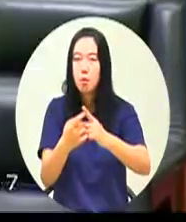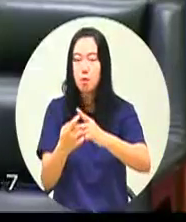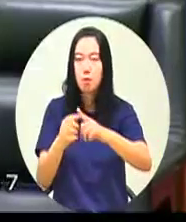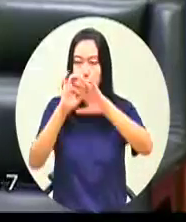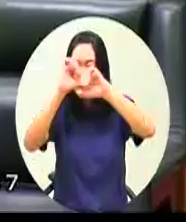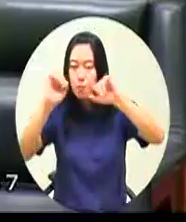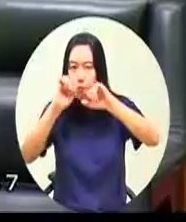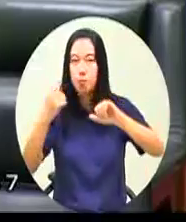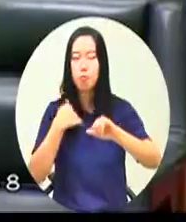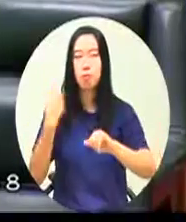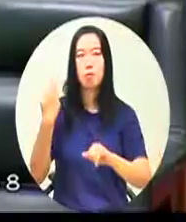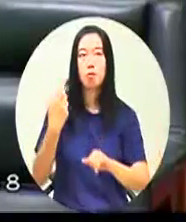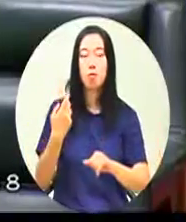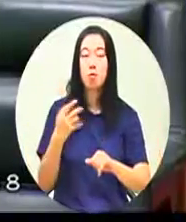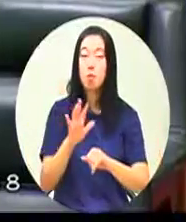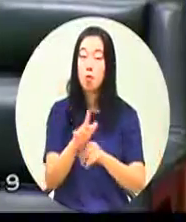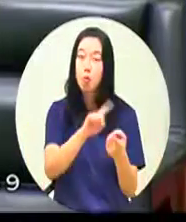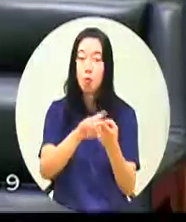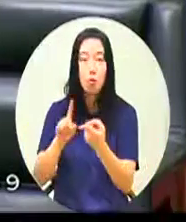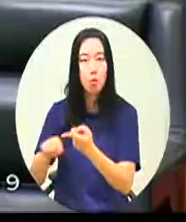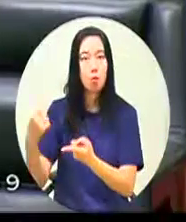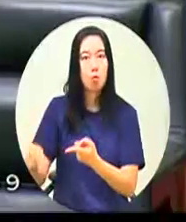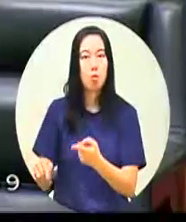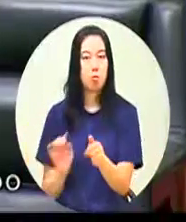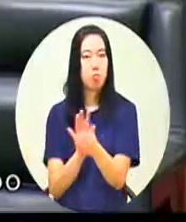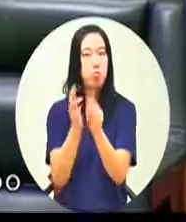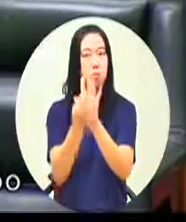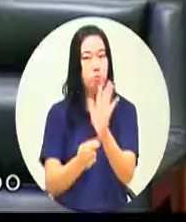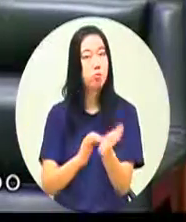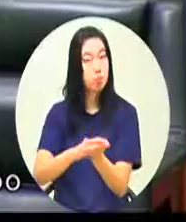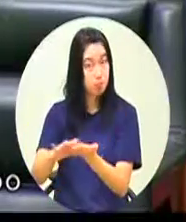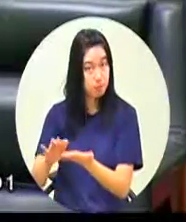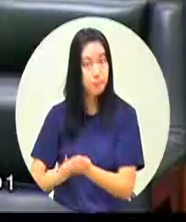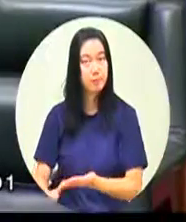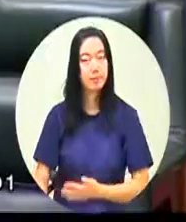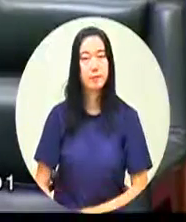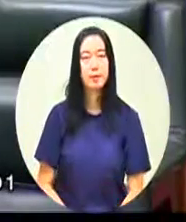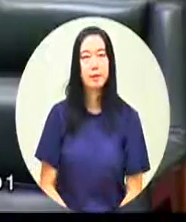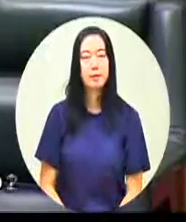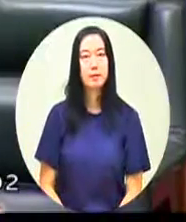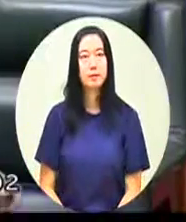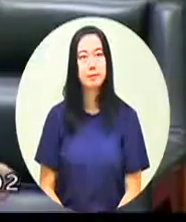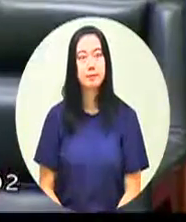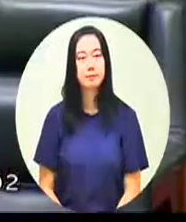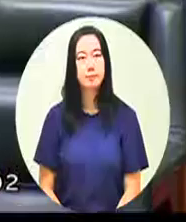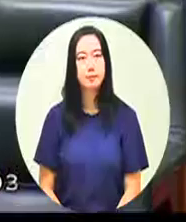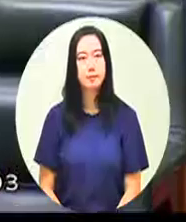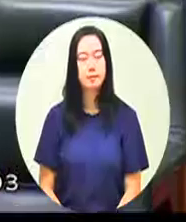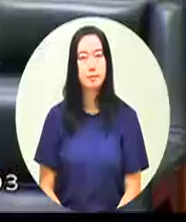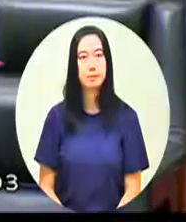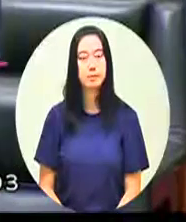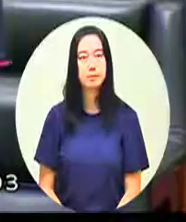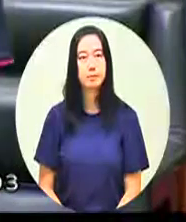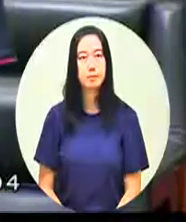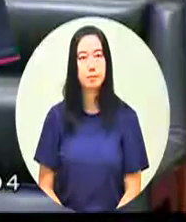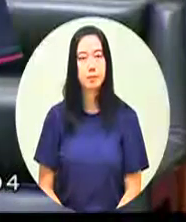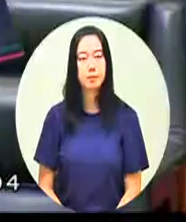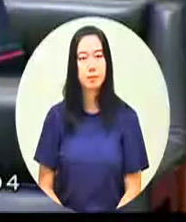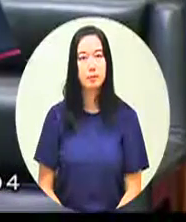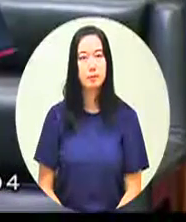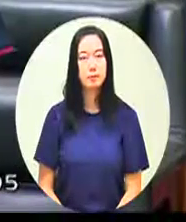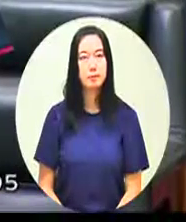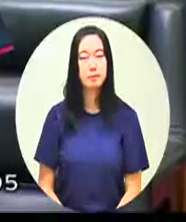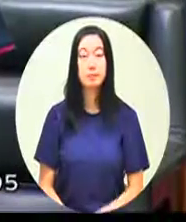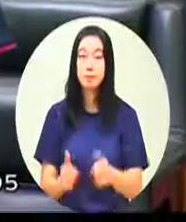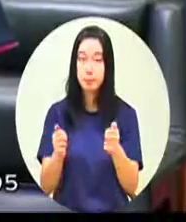是安尼？咱用哪一种方式来去把这个解决掉？局长请答复。 好，请局长答复。 谢